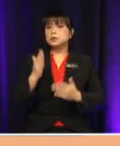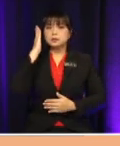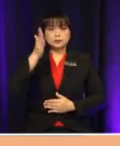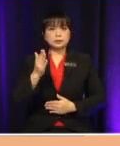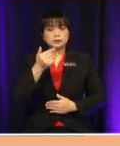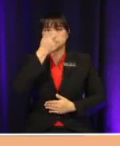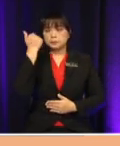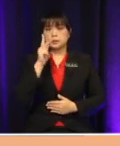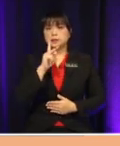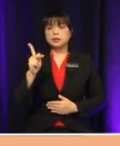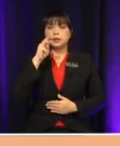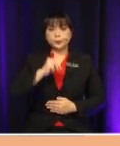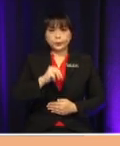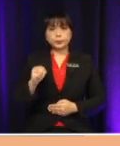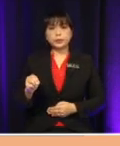terlalu